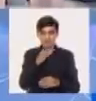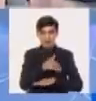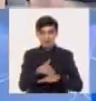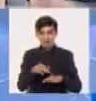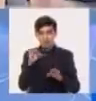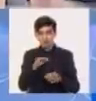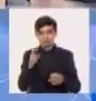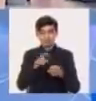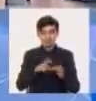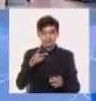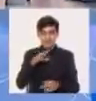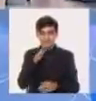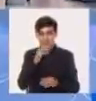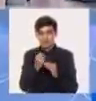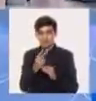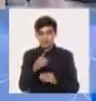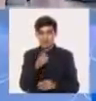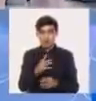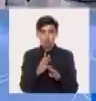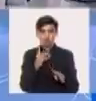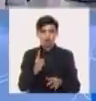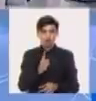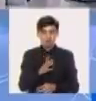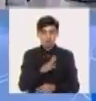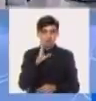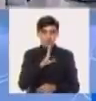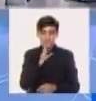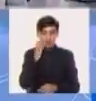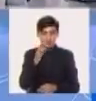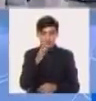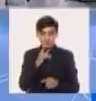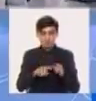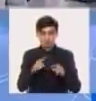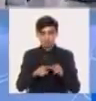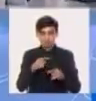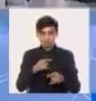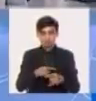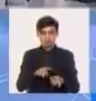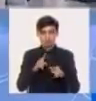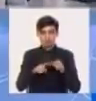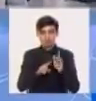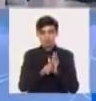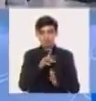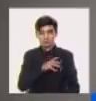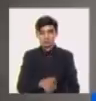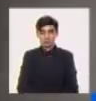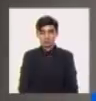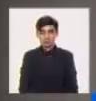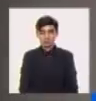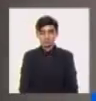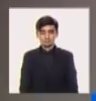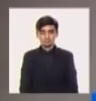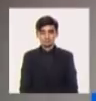сағат 12-ге бұрындап қойған кезегін күтіп отырған келіншектің көп уақыт өтпей толғағы басталған.